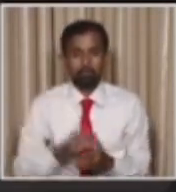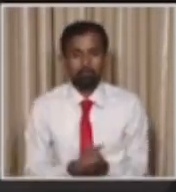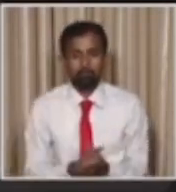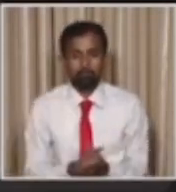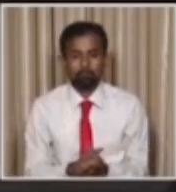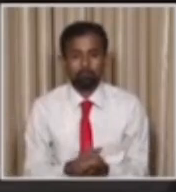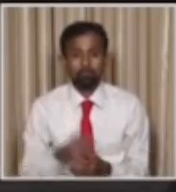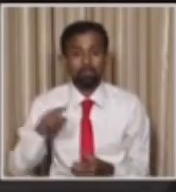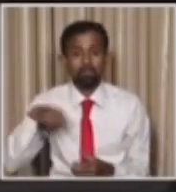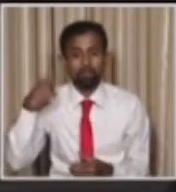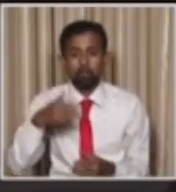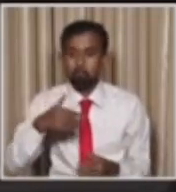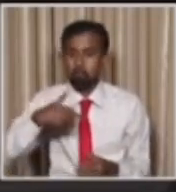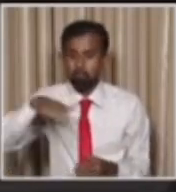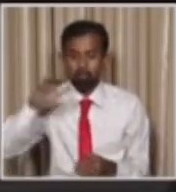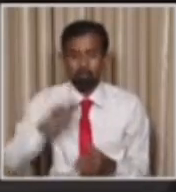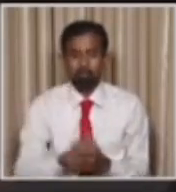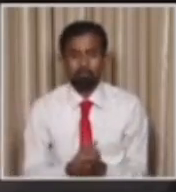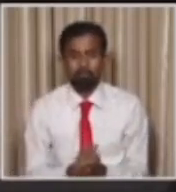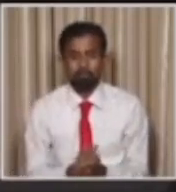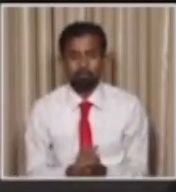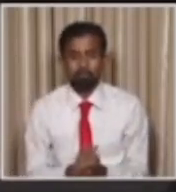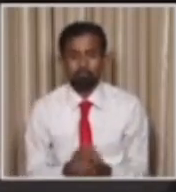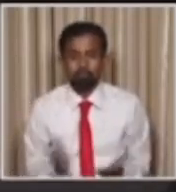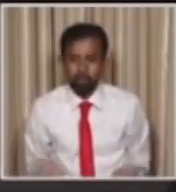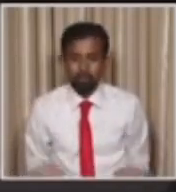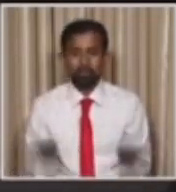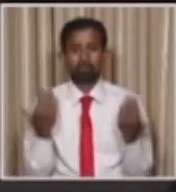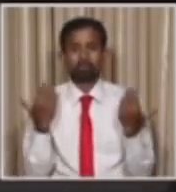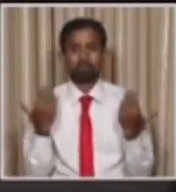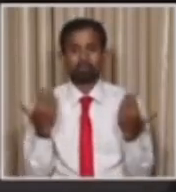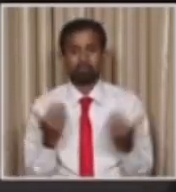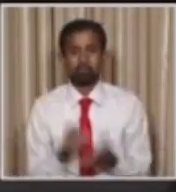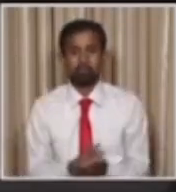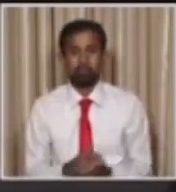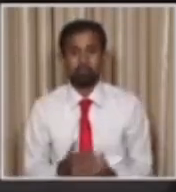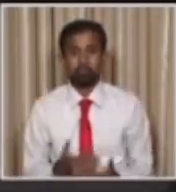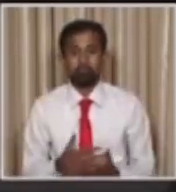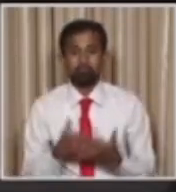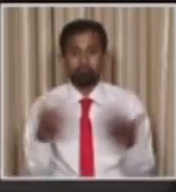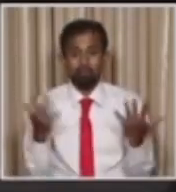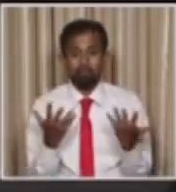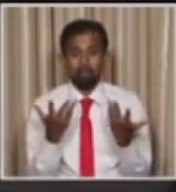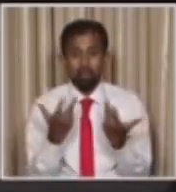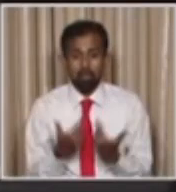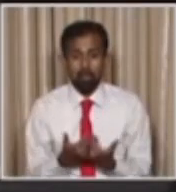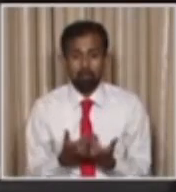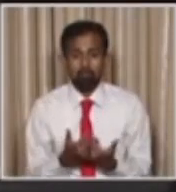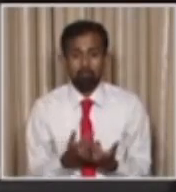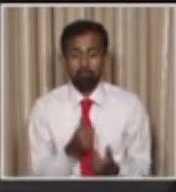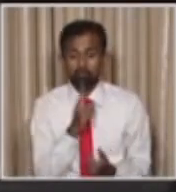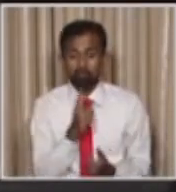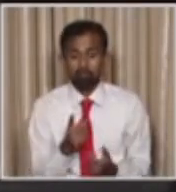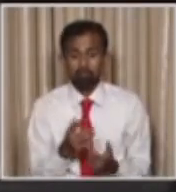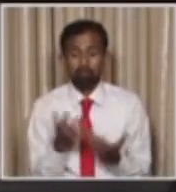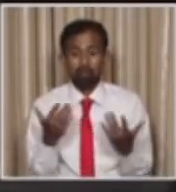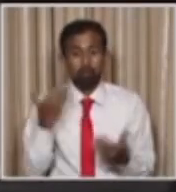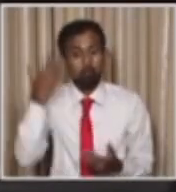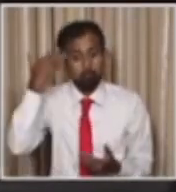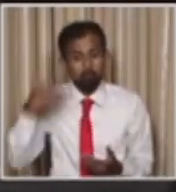ඵලයා උගුල් හෙට. මේගොල්ලන් ගිහිල්ලා. විශාල ගානක් මෙයාගේ අන බලදල විශාල ගානක්